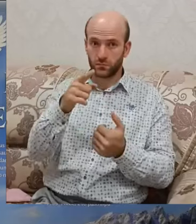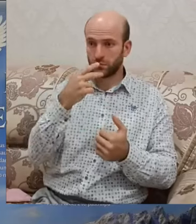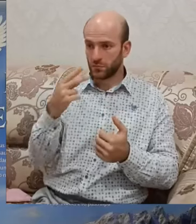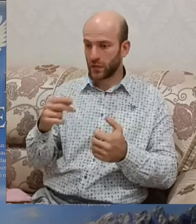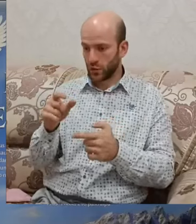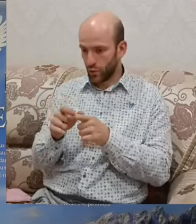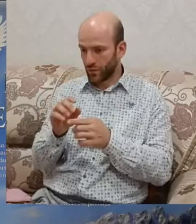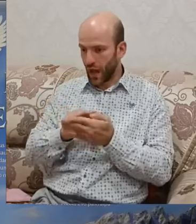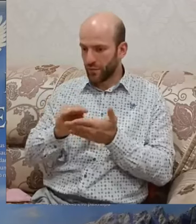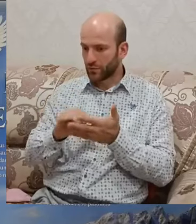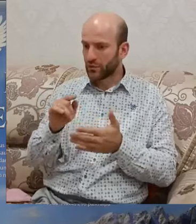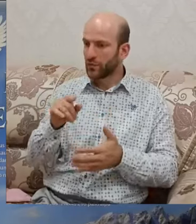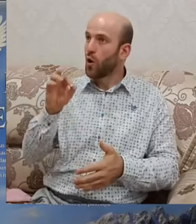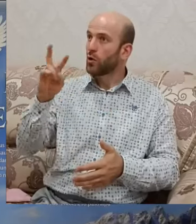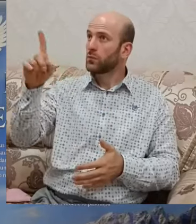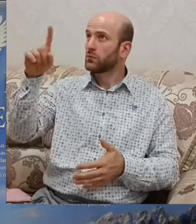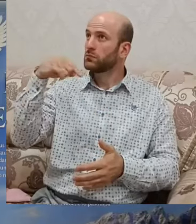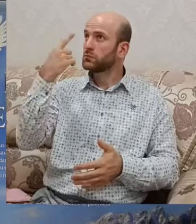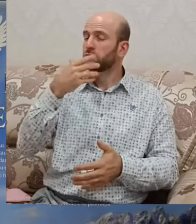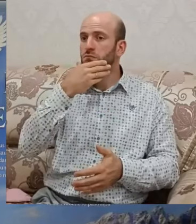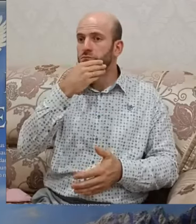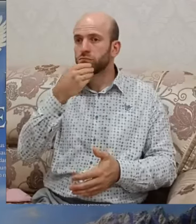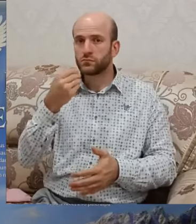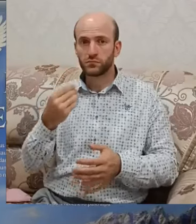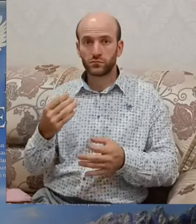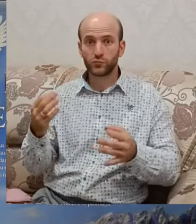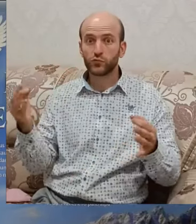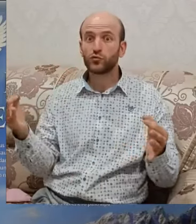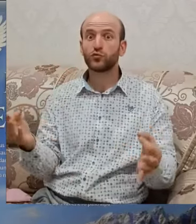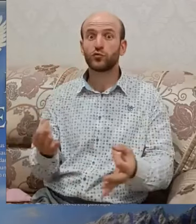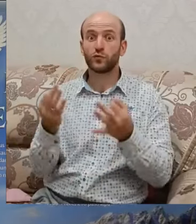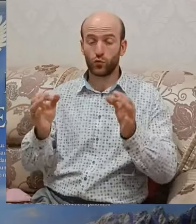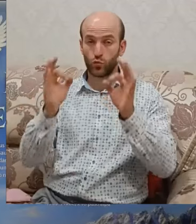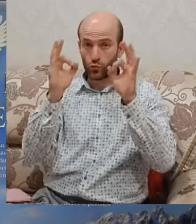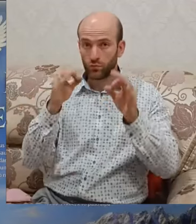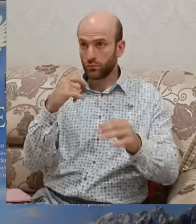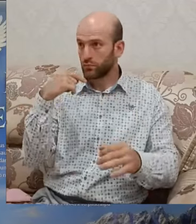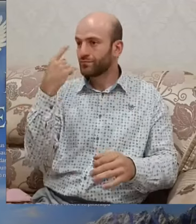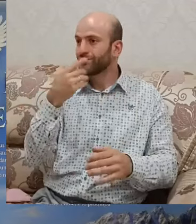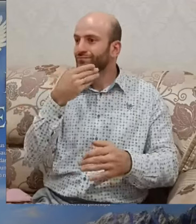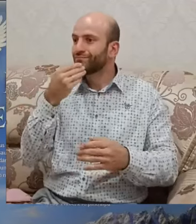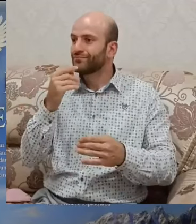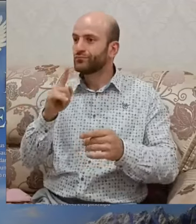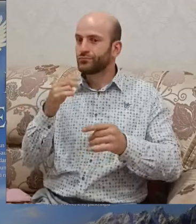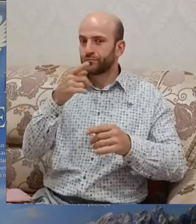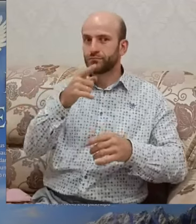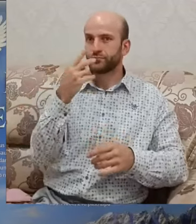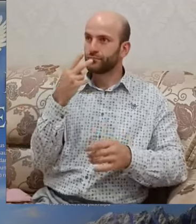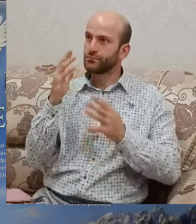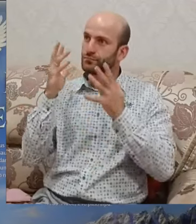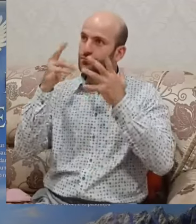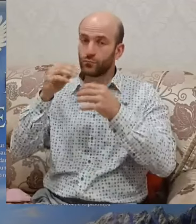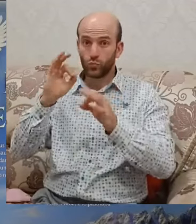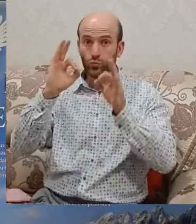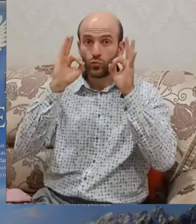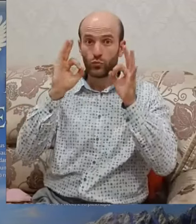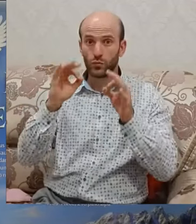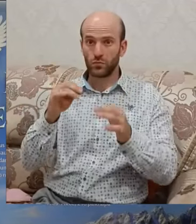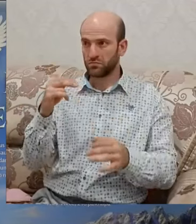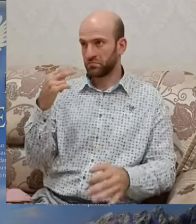Kažkoks susigūžęs vaikinas. Какой-то сжавшийся паренёк. 30 metų amžiaus su žilais plaukais. 30-летний с